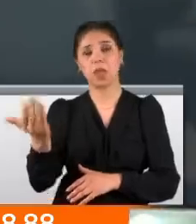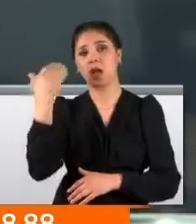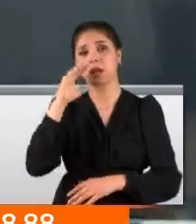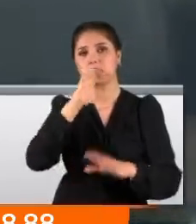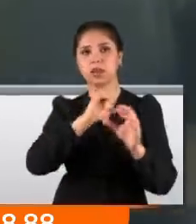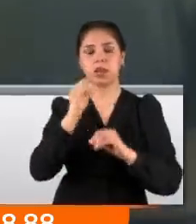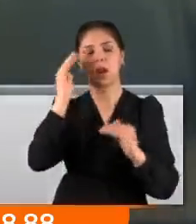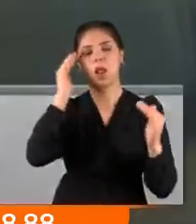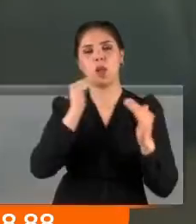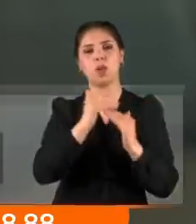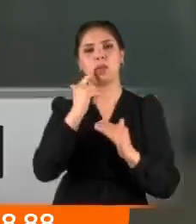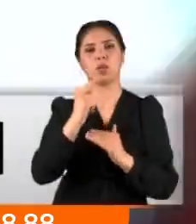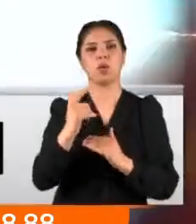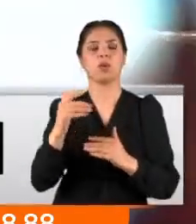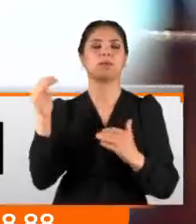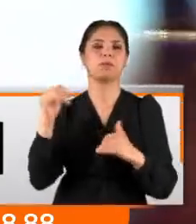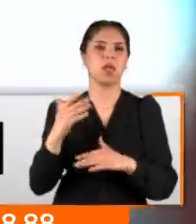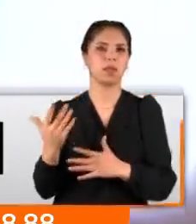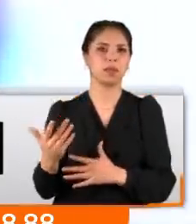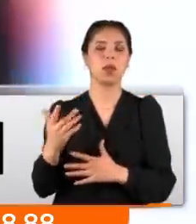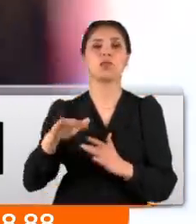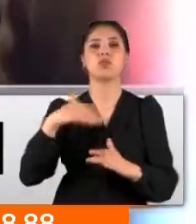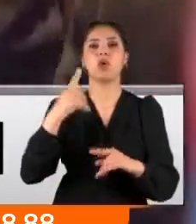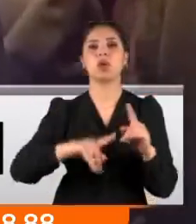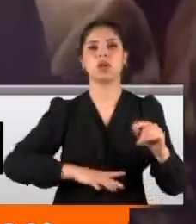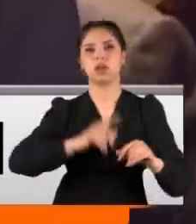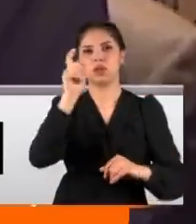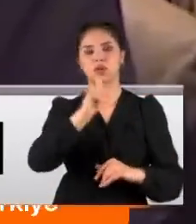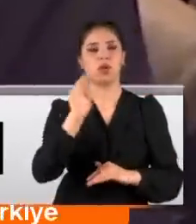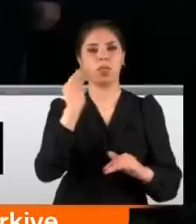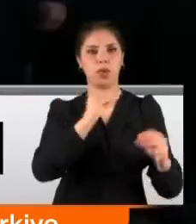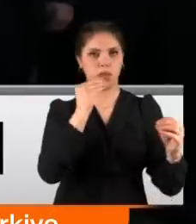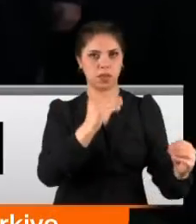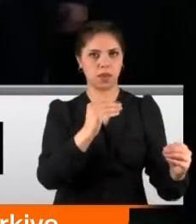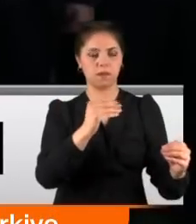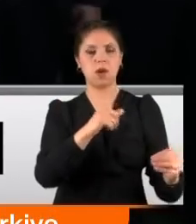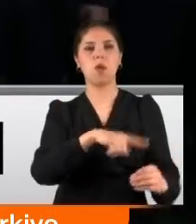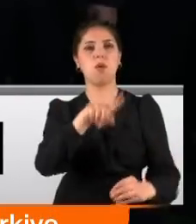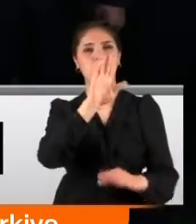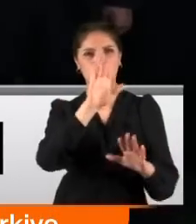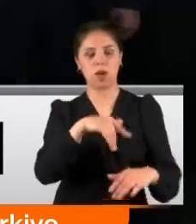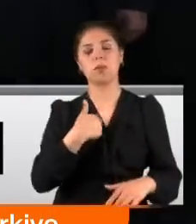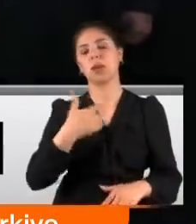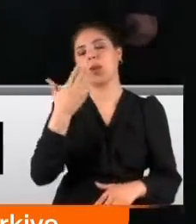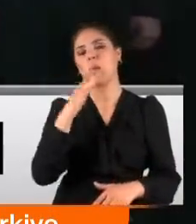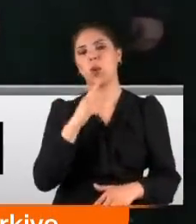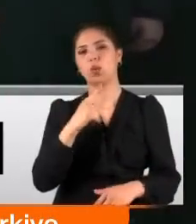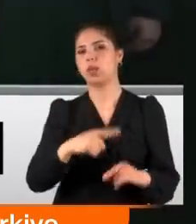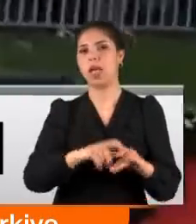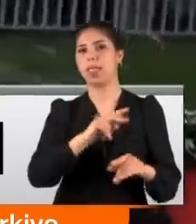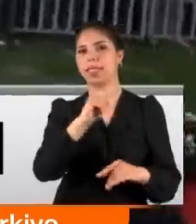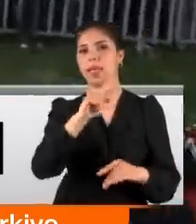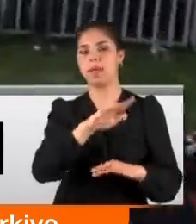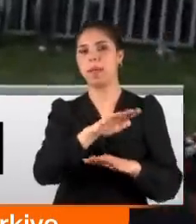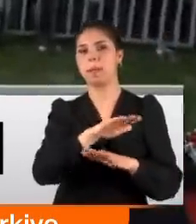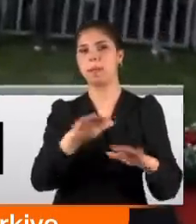ardında yapılan bir pazarlıkta geri döndü. Sonra hem Kılıçdaroğlu'nu destekledi hem de onlar varsa biz yokuz dediği HDP ile